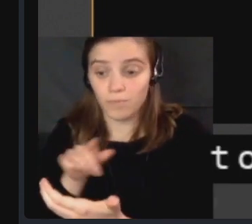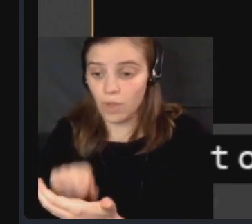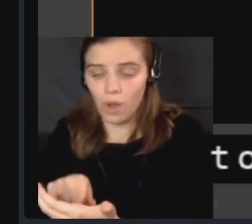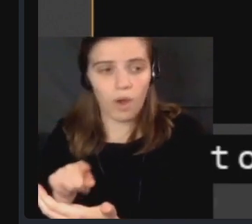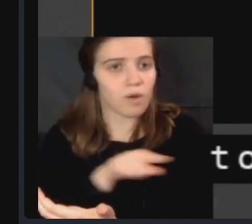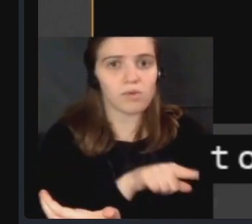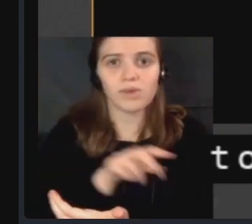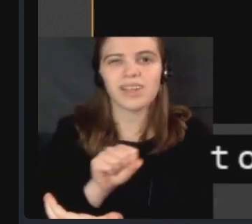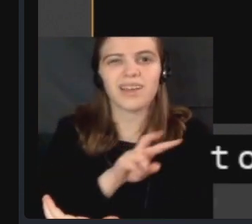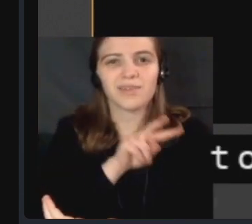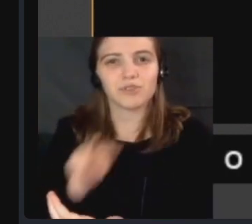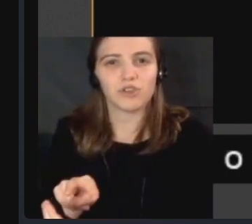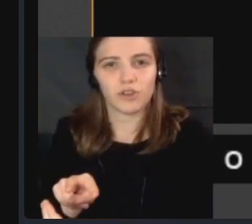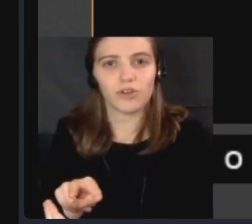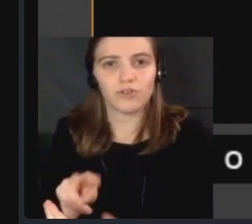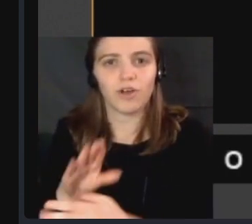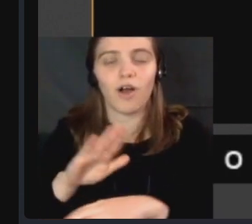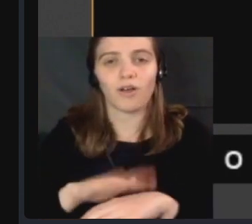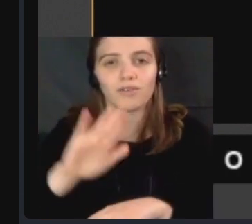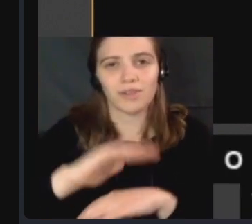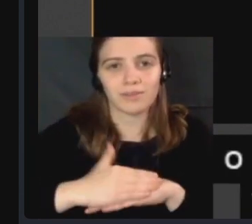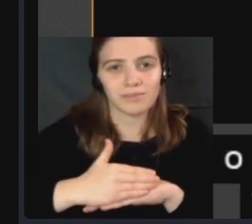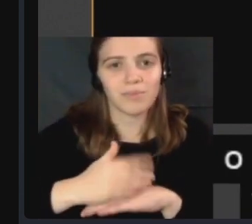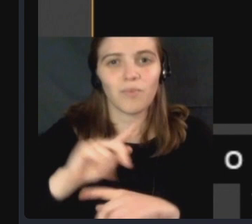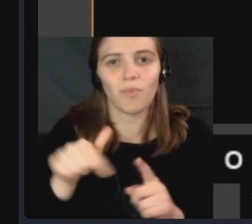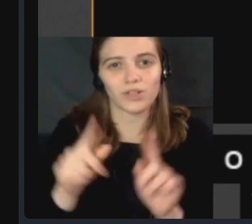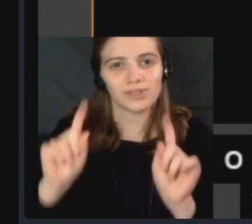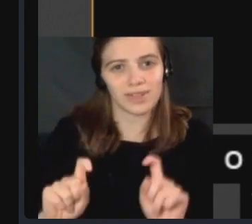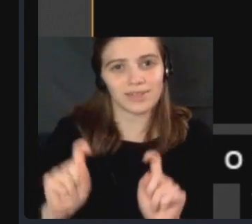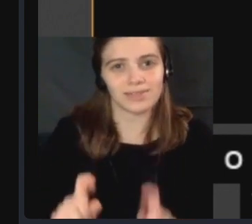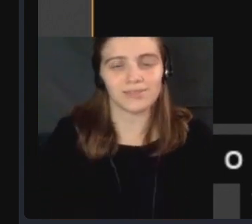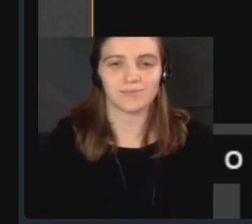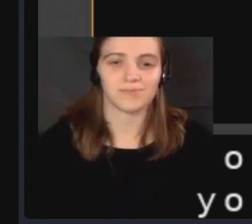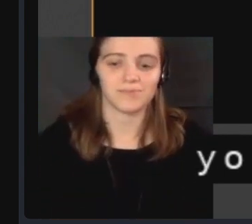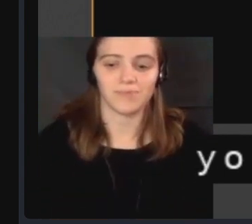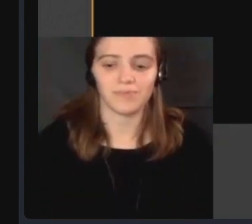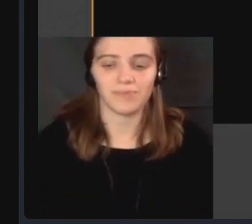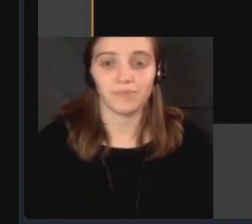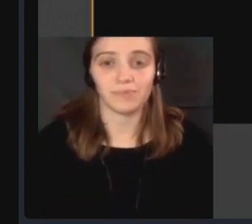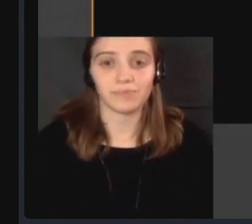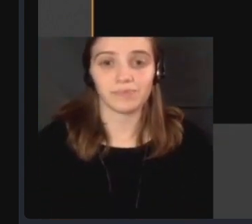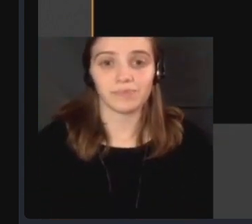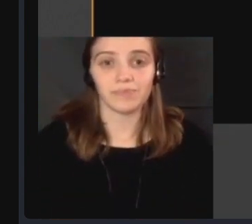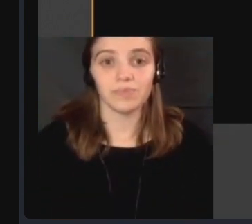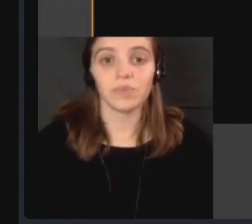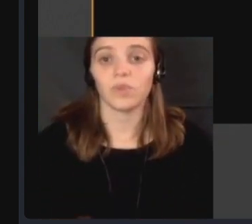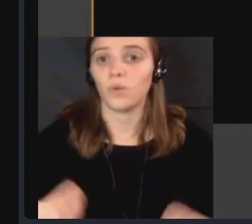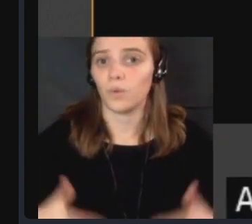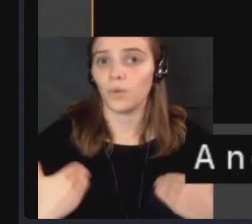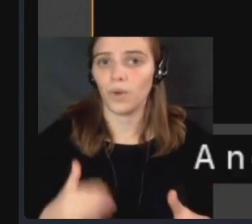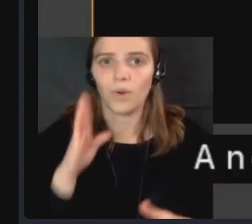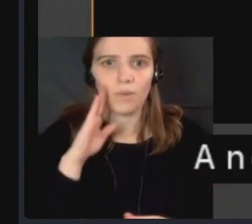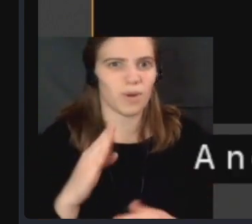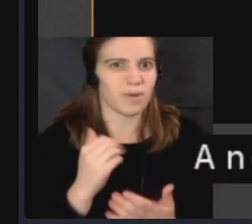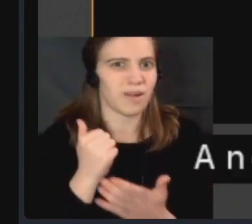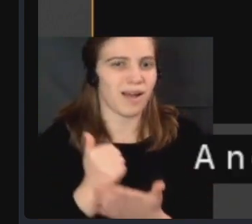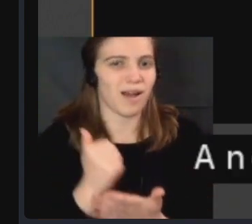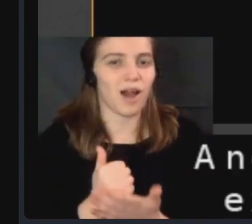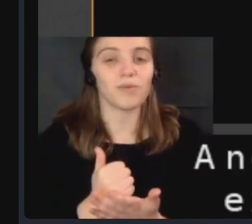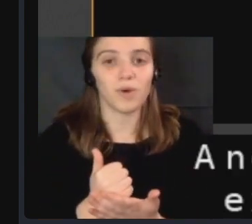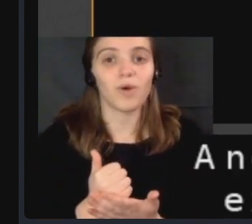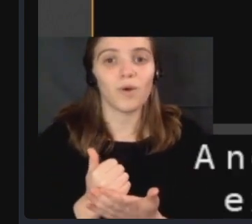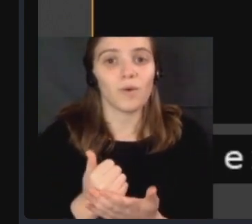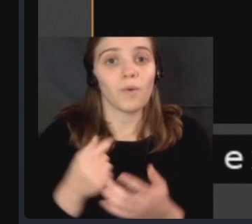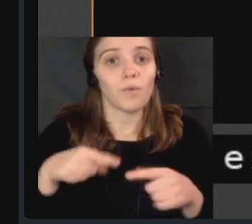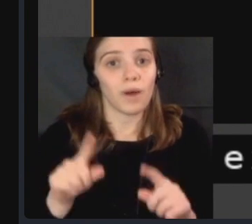machine, which is great for user C'est ça? testing. Waouh! And we think that this is going to be extremely useful as people try Sûrement un GIF ou alors on peut mettre